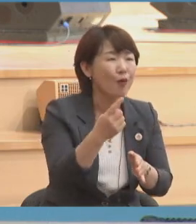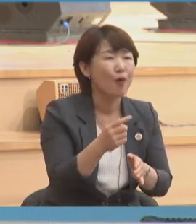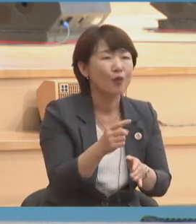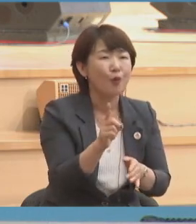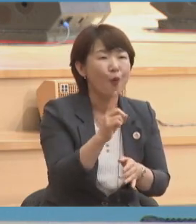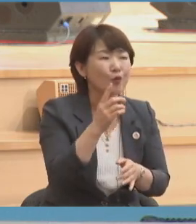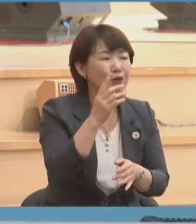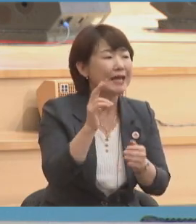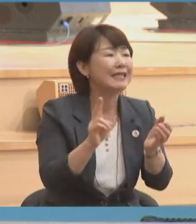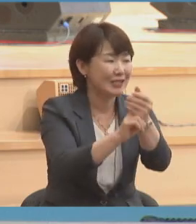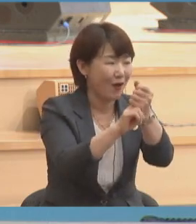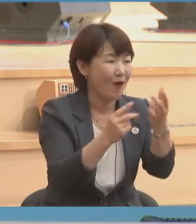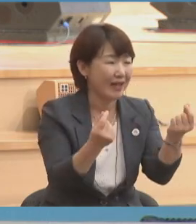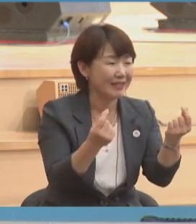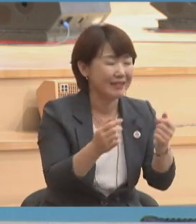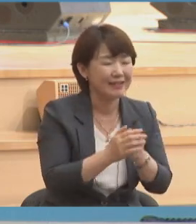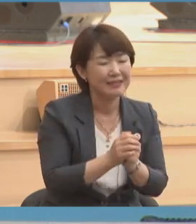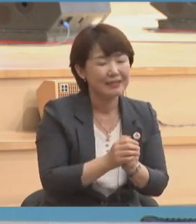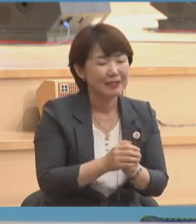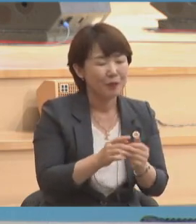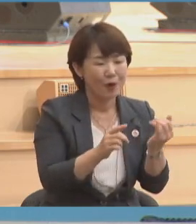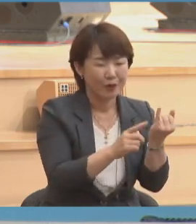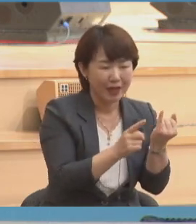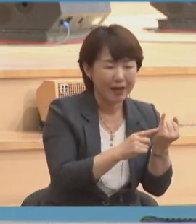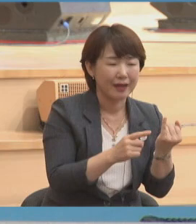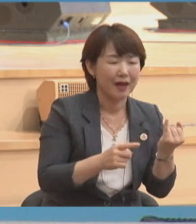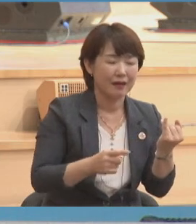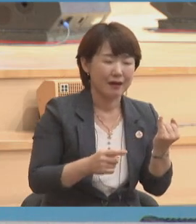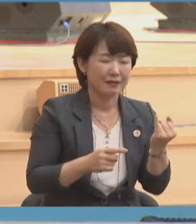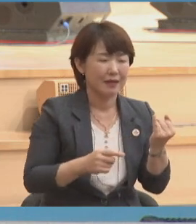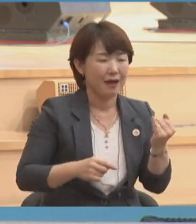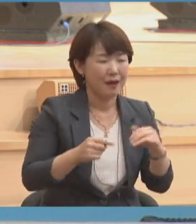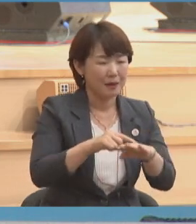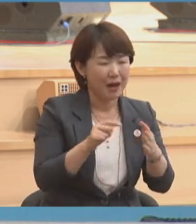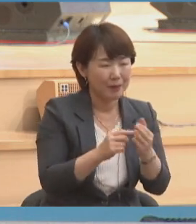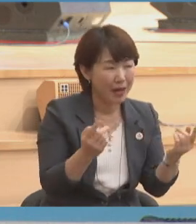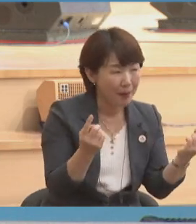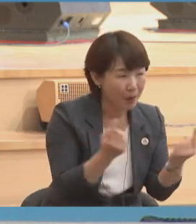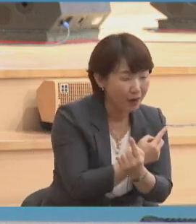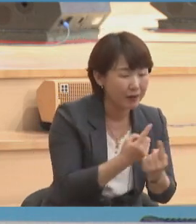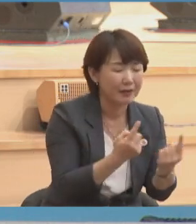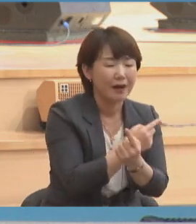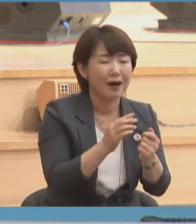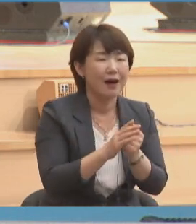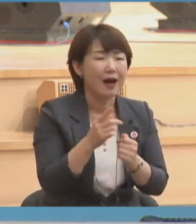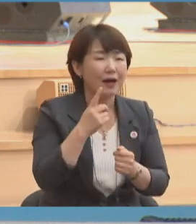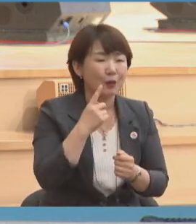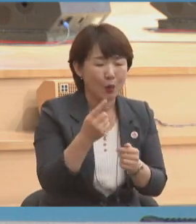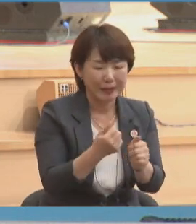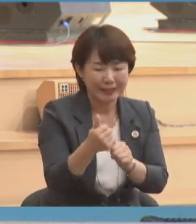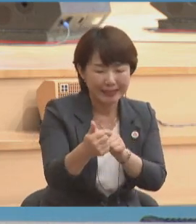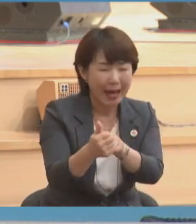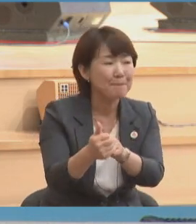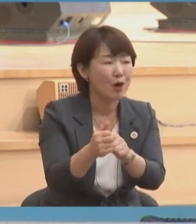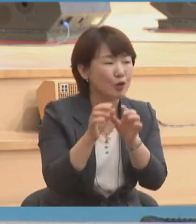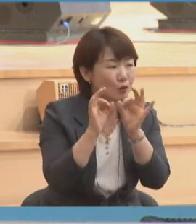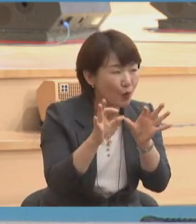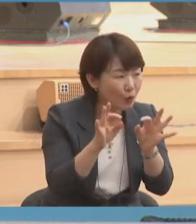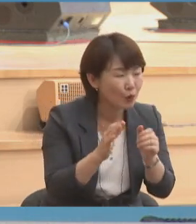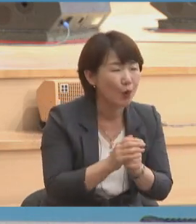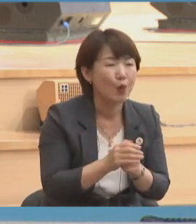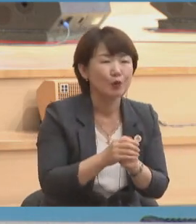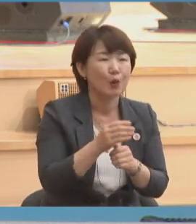그런 역사에, 그건 다 얘기할, 본인의 회심, 남편의 전도, 친정 어머니의 전도까지 이건 뭐